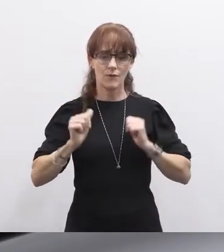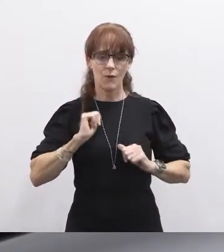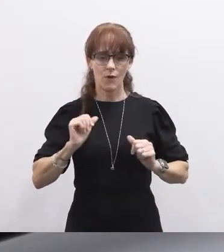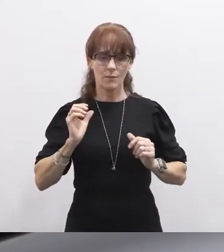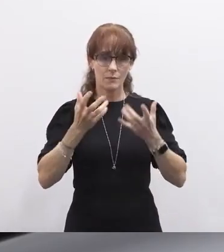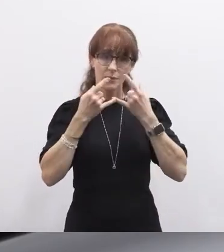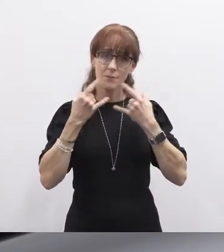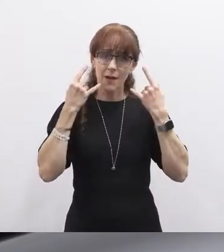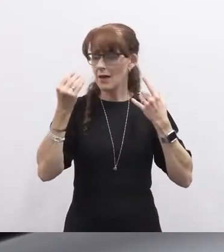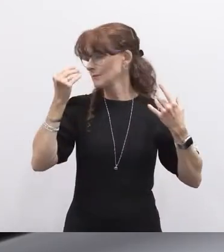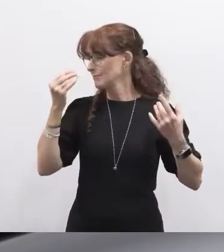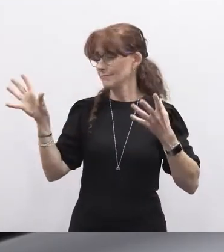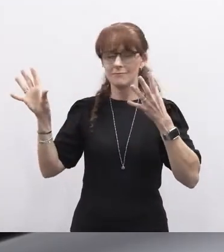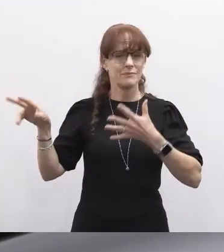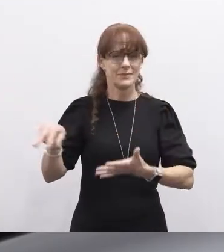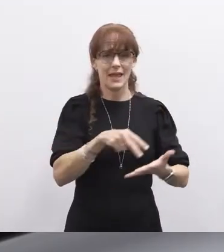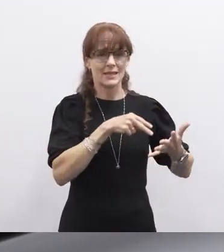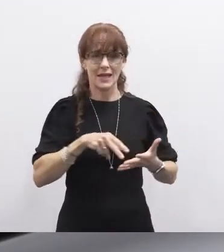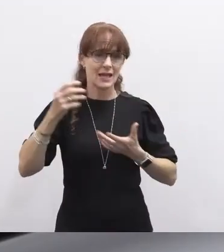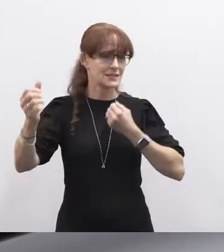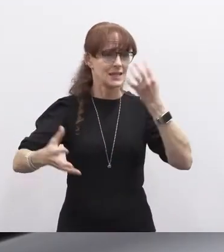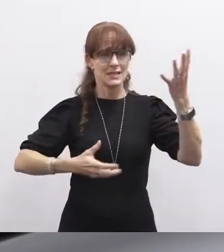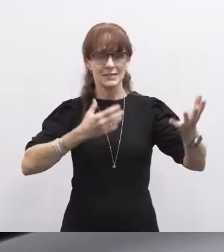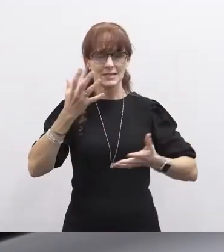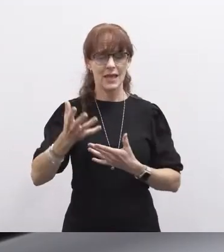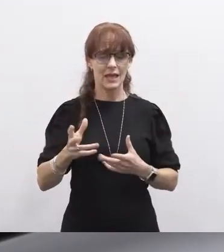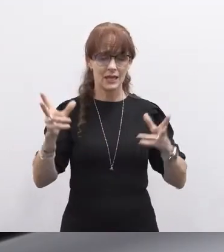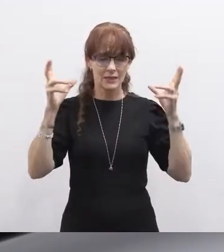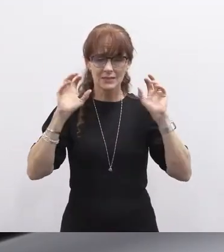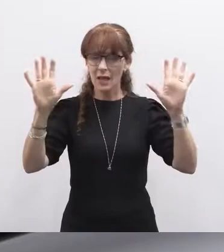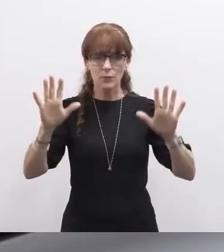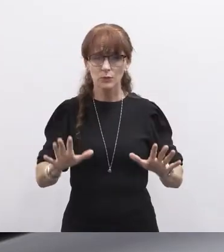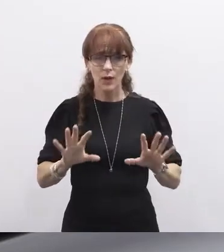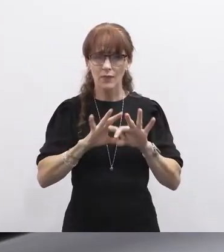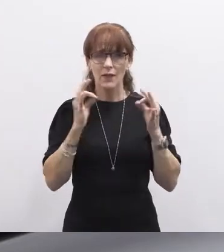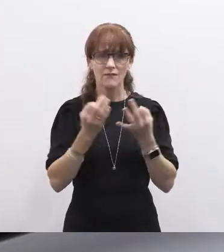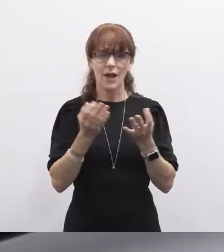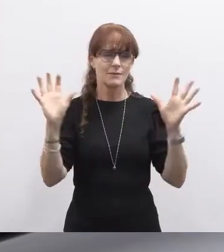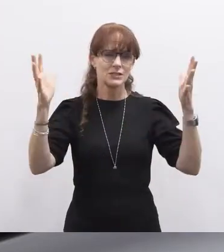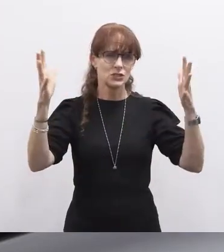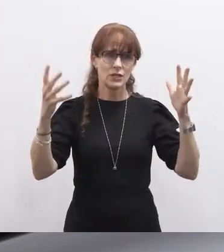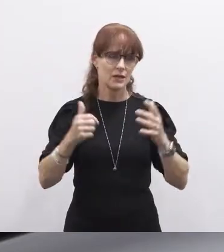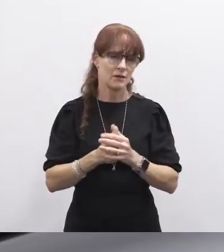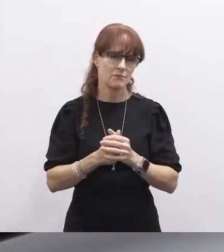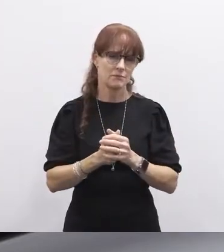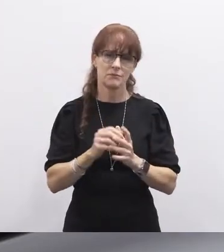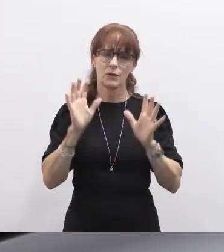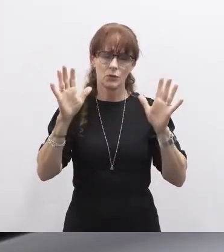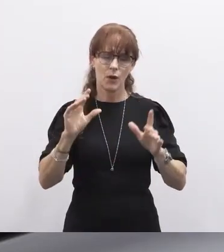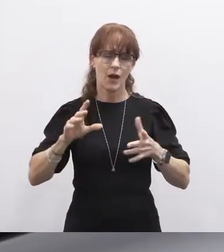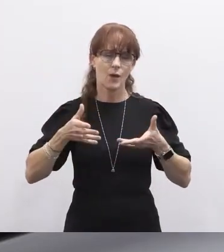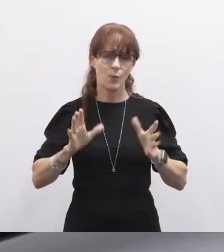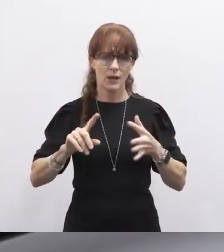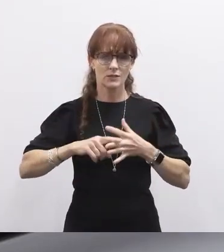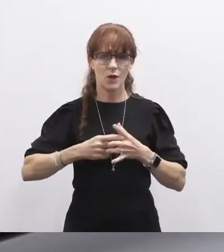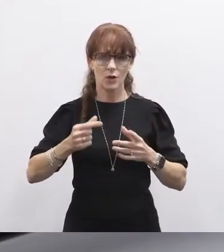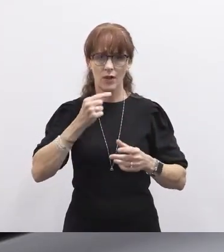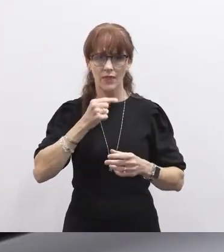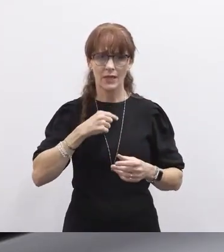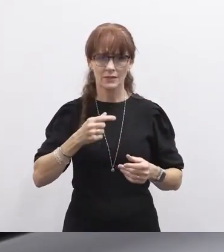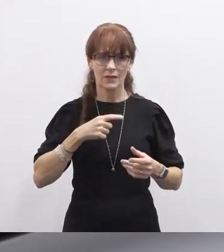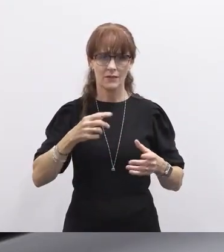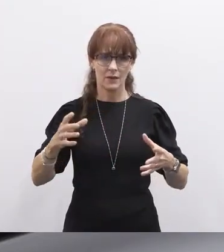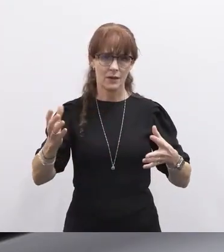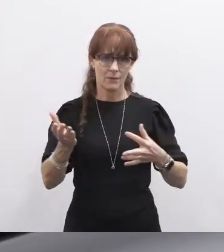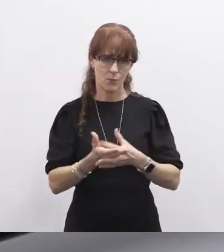todos los estudiantes. Ellos actuaron, cantaron con sus máscaras, el sonido estuvo muy bien, sus familias dieron porras